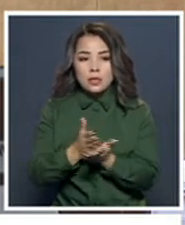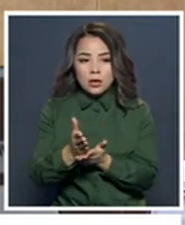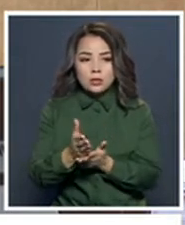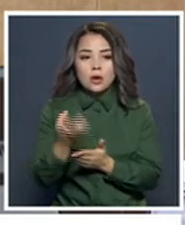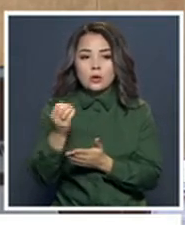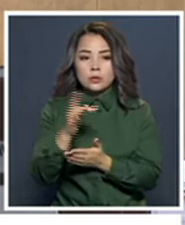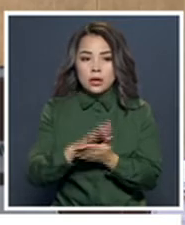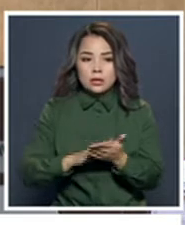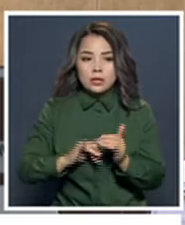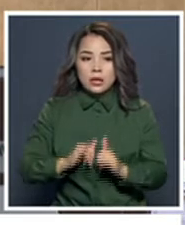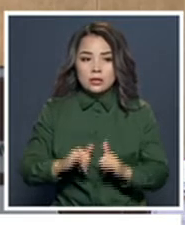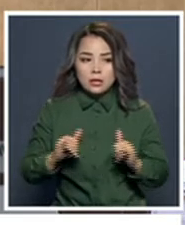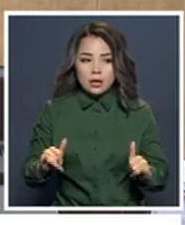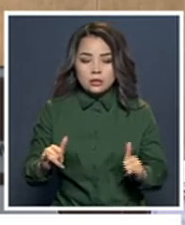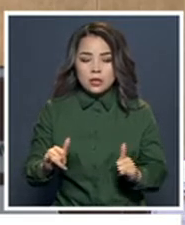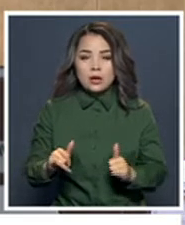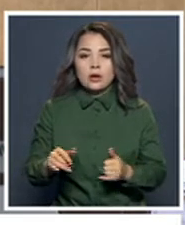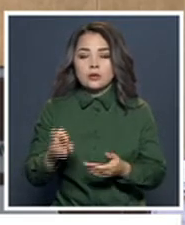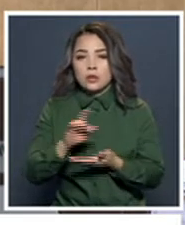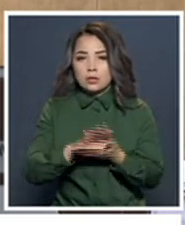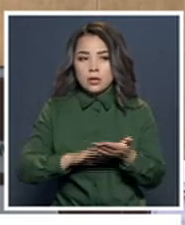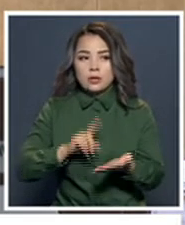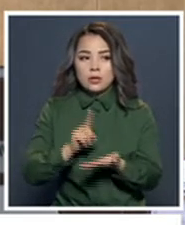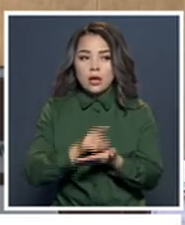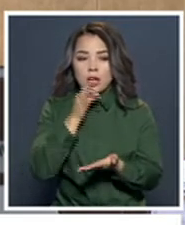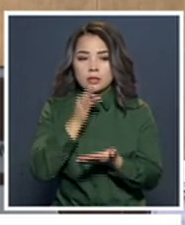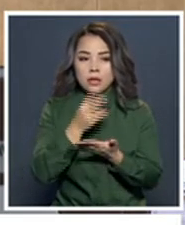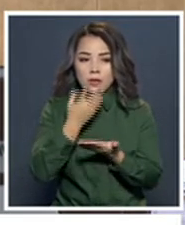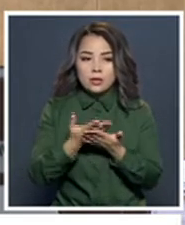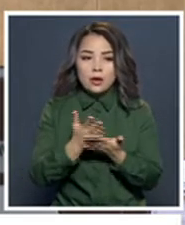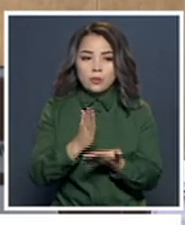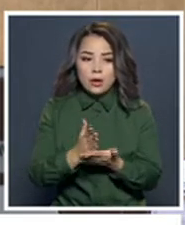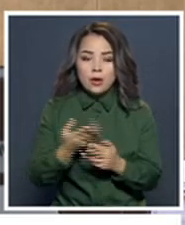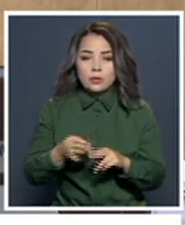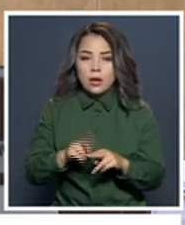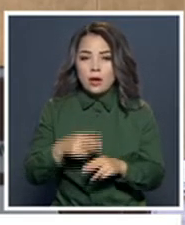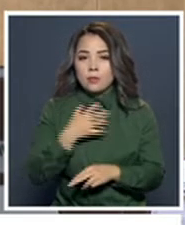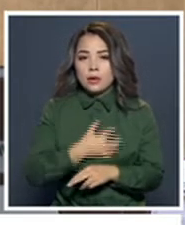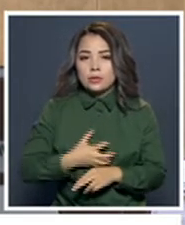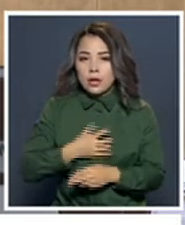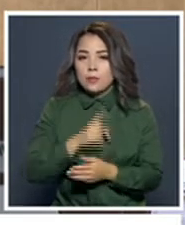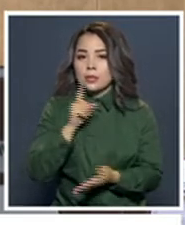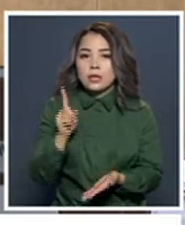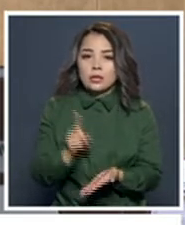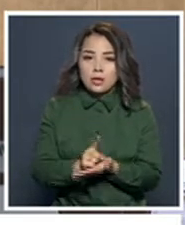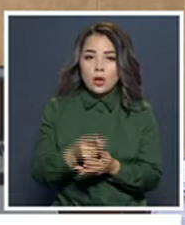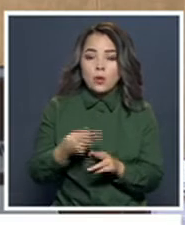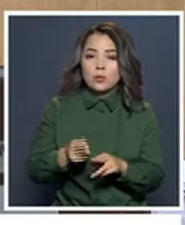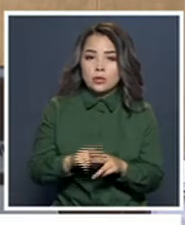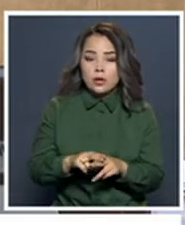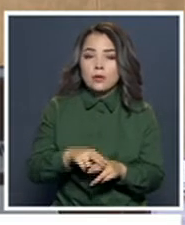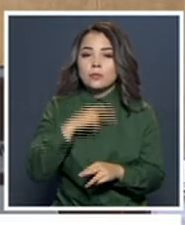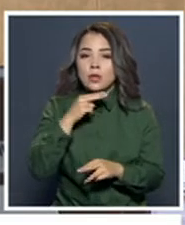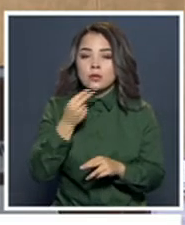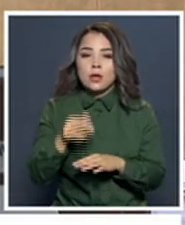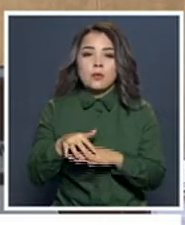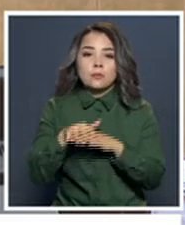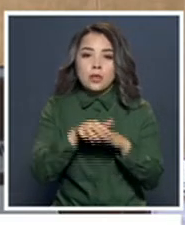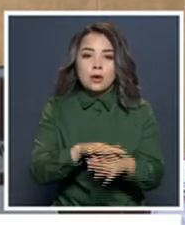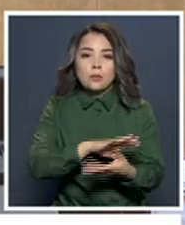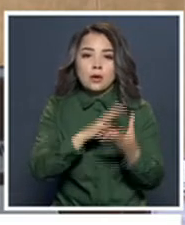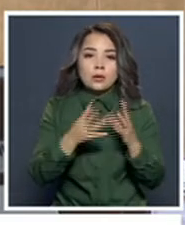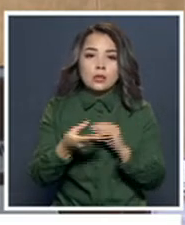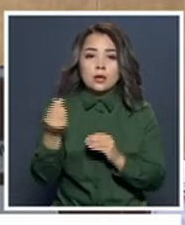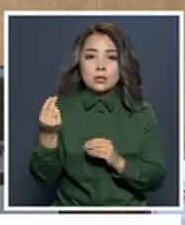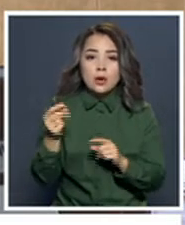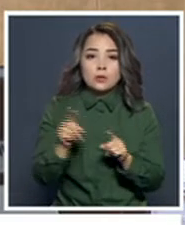әрі жалғастыру болып табылады. Ендігі негізгі міндет осы бөлінген барлық қаражаттардың